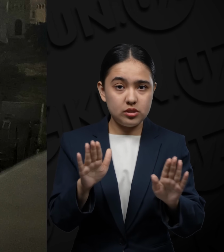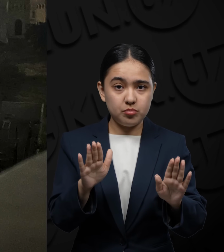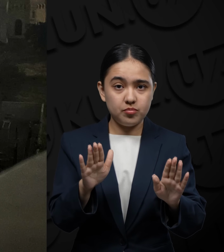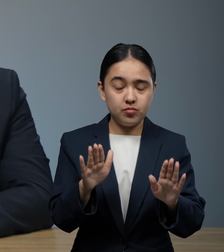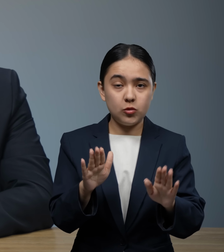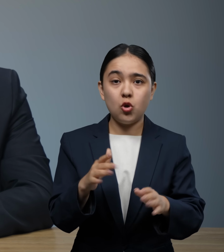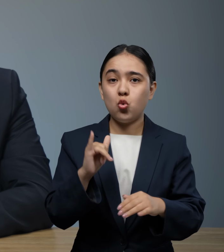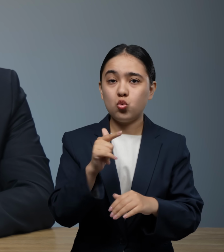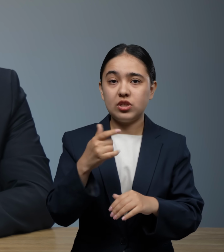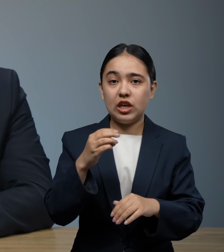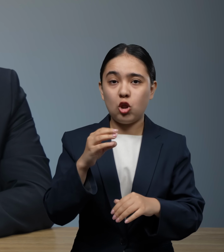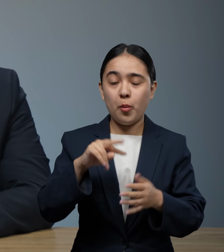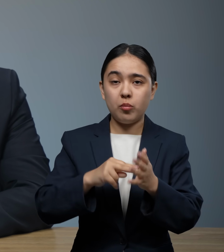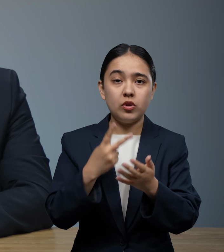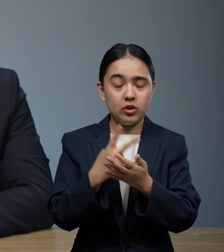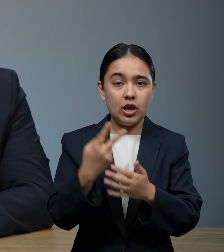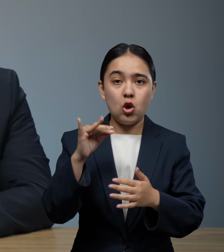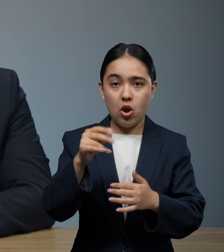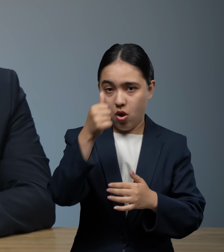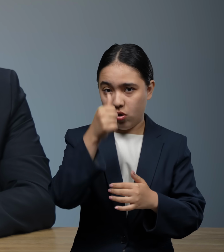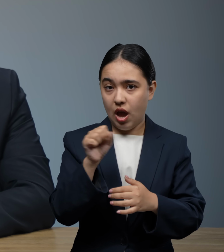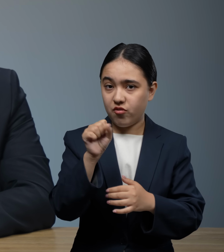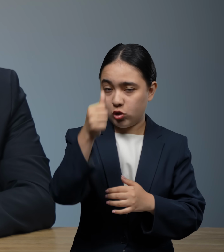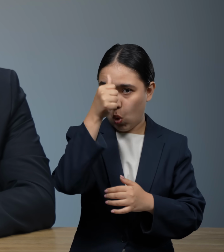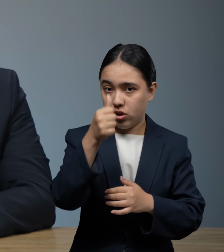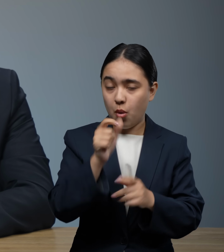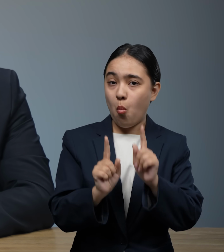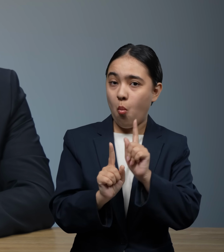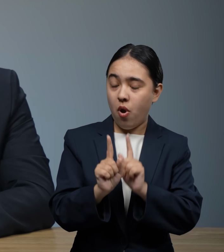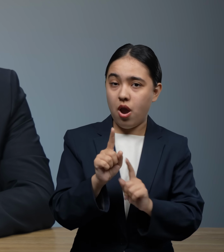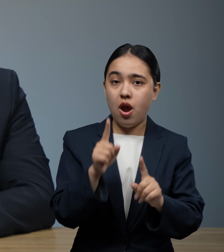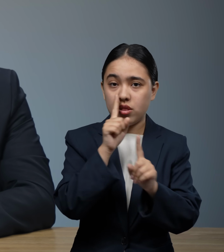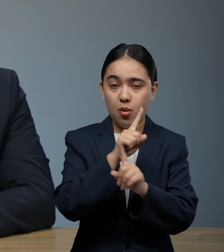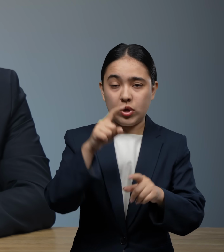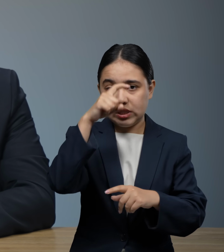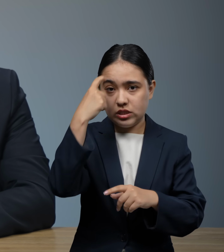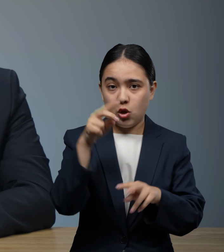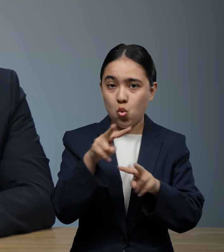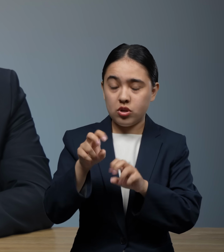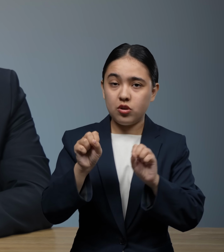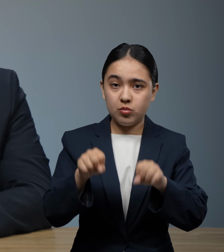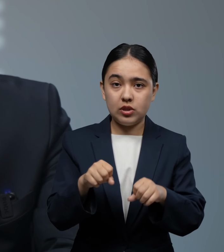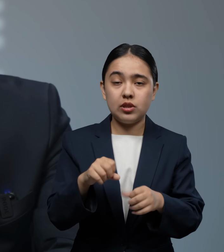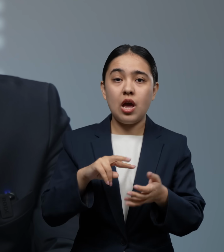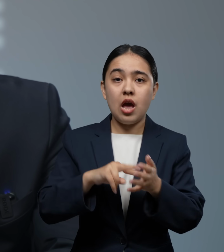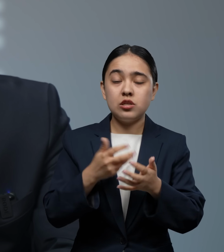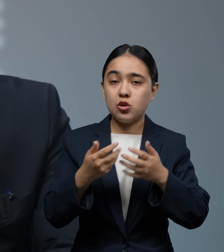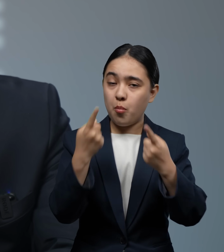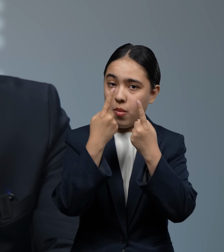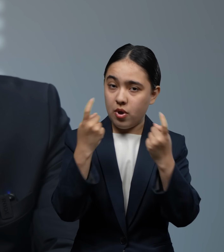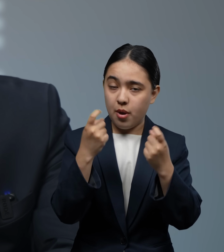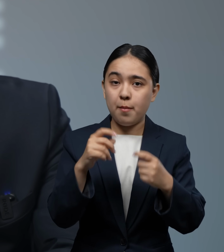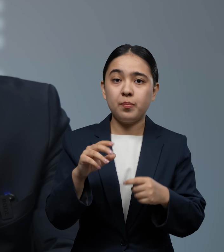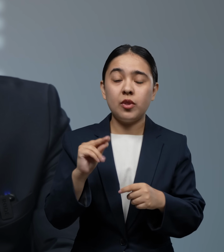emas. O'zgidromet prognoziga ko'ra, iyul oyida va avgust oyining boshida anomal issiq kuzatilishi mumkin. Sinoptiklarning